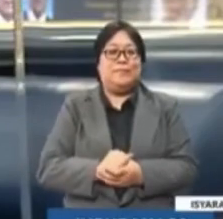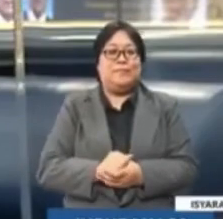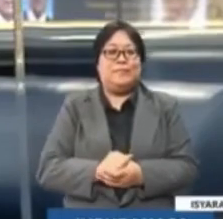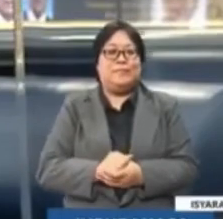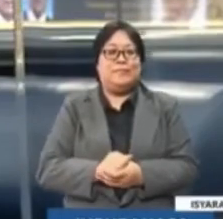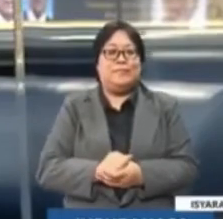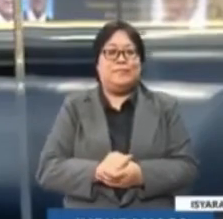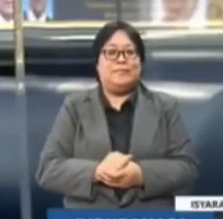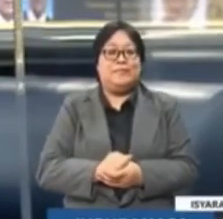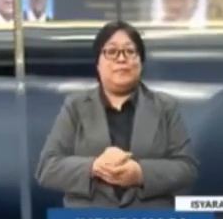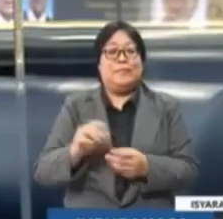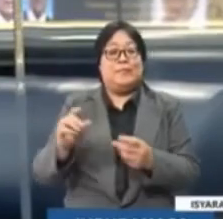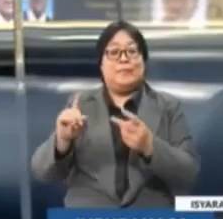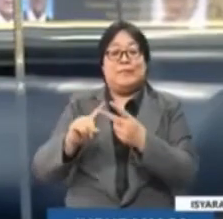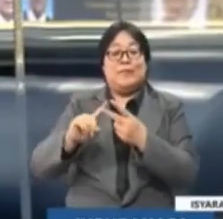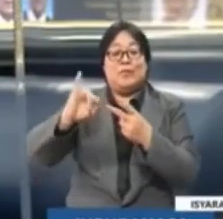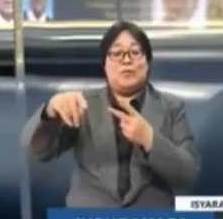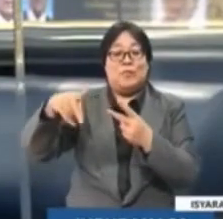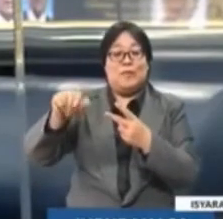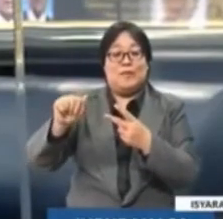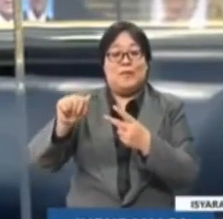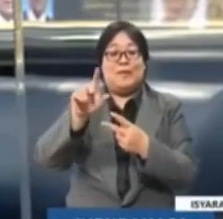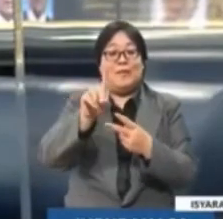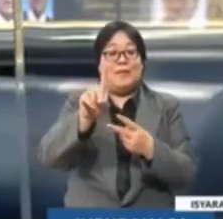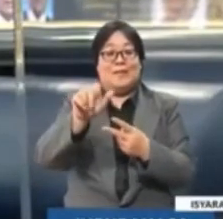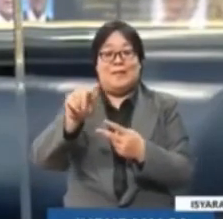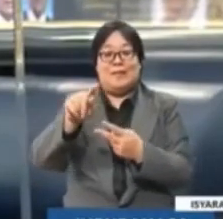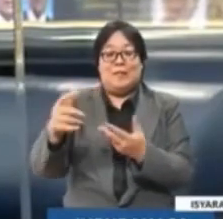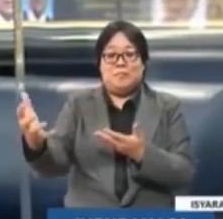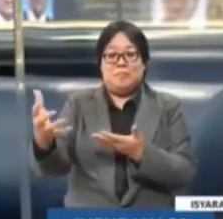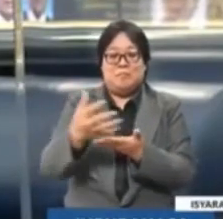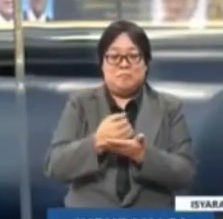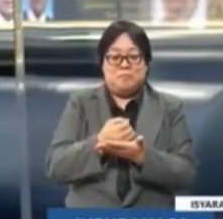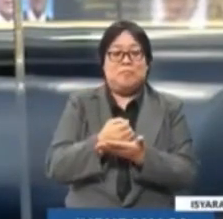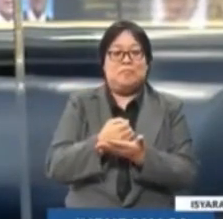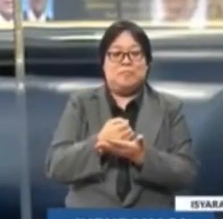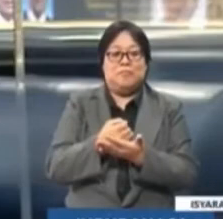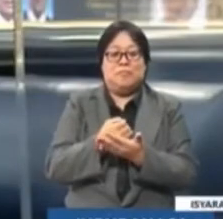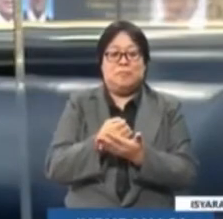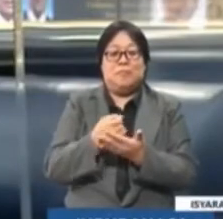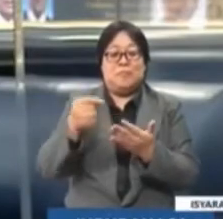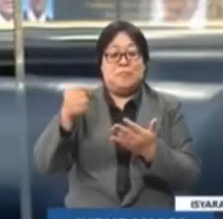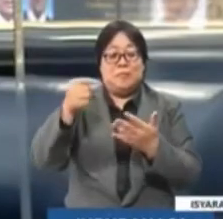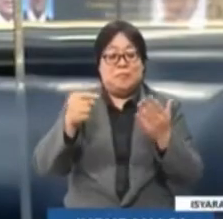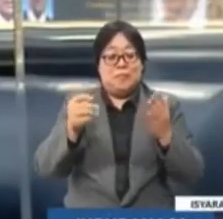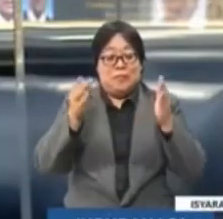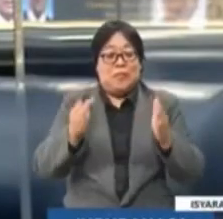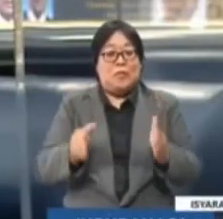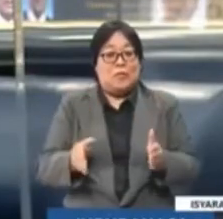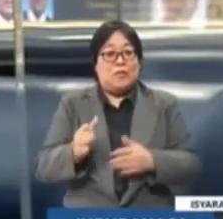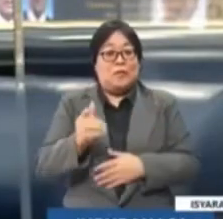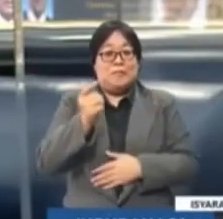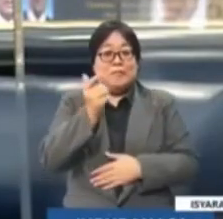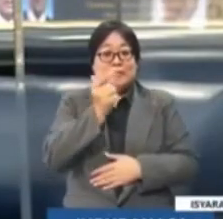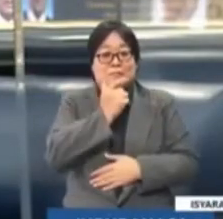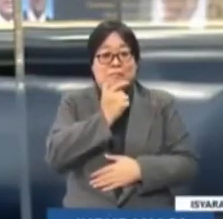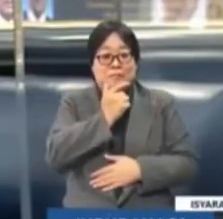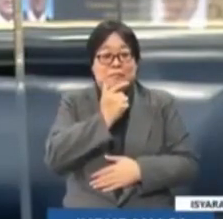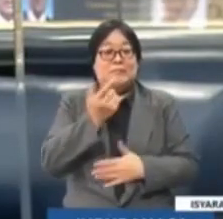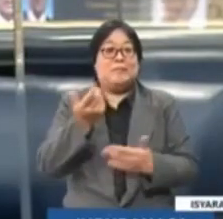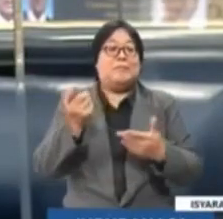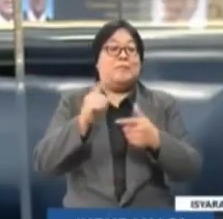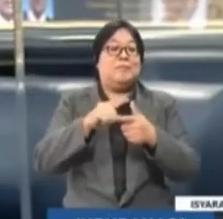center dengan GP mereka yang masih enggan